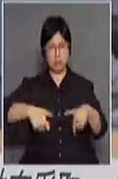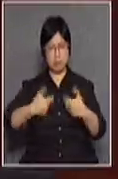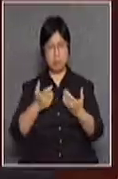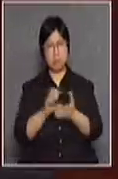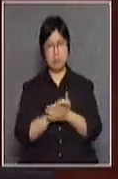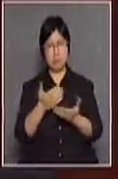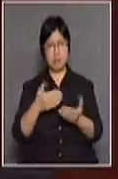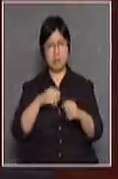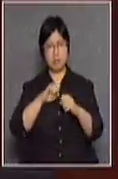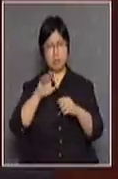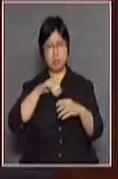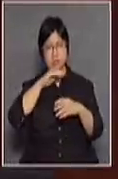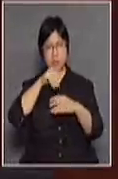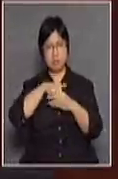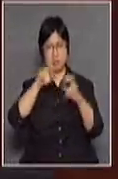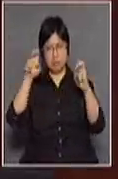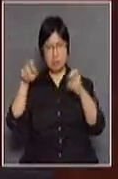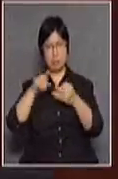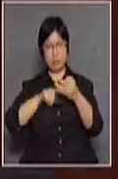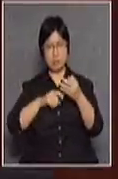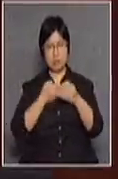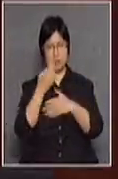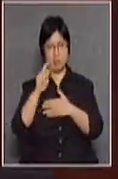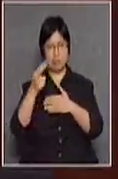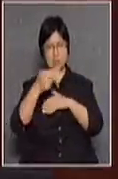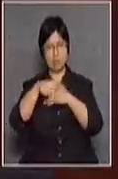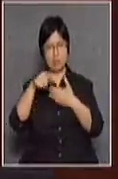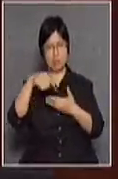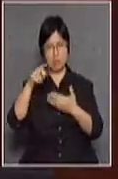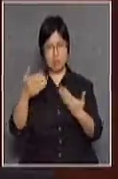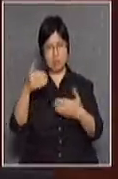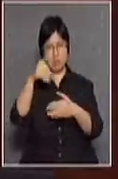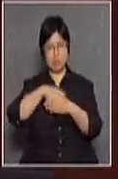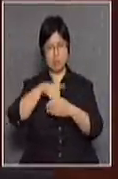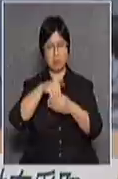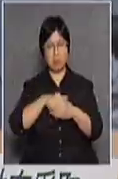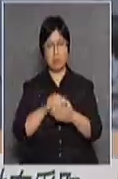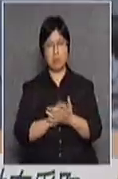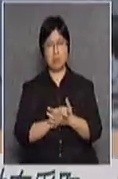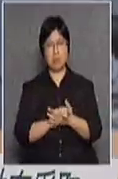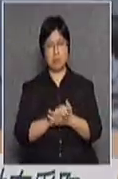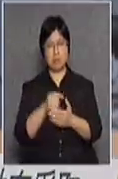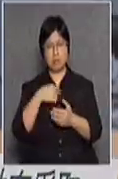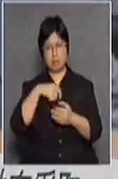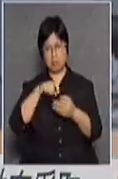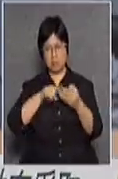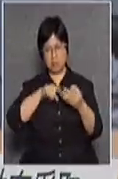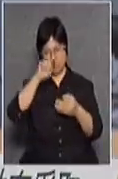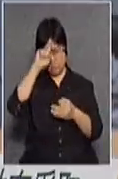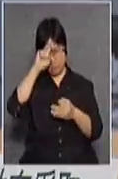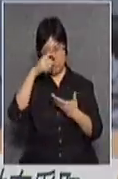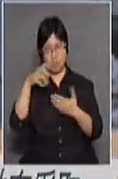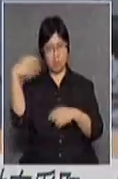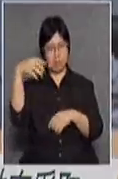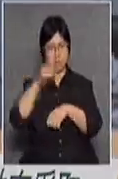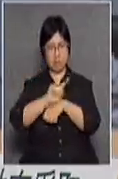現在各位提出的待決議題是梁國雄議員動議的修正案，予以通過，現在付諸表決。梁國雄議員要求記名表決，表決鐘響一分